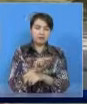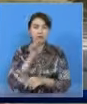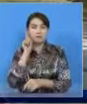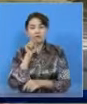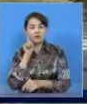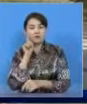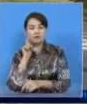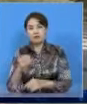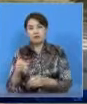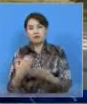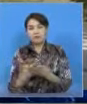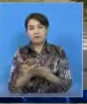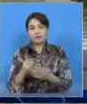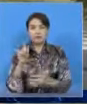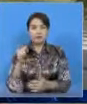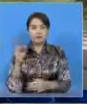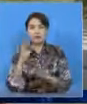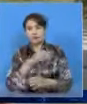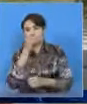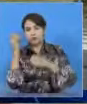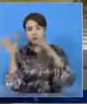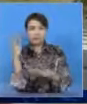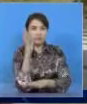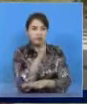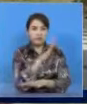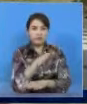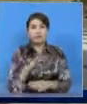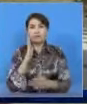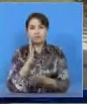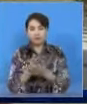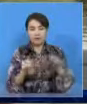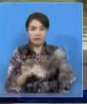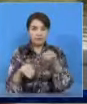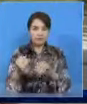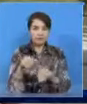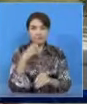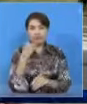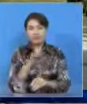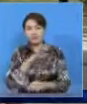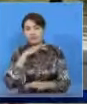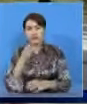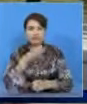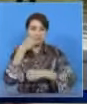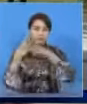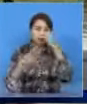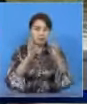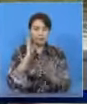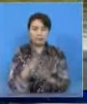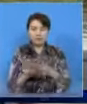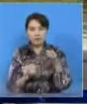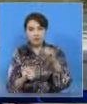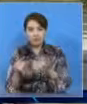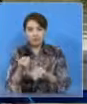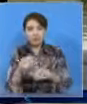озеленению около 100 кленов и... Тополей будет высажено, и многолетние цветы будут высаживаться.